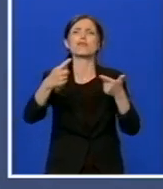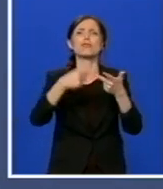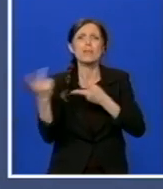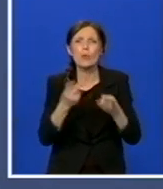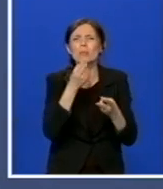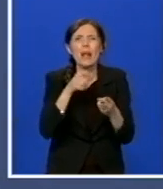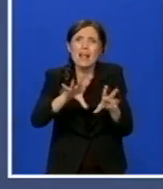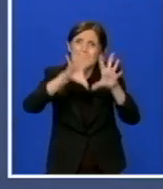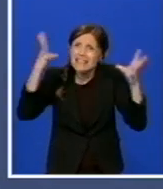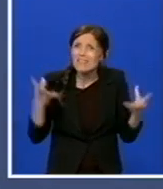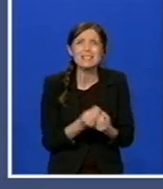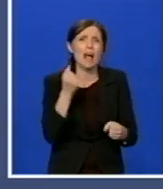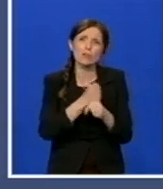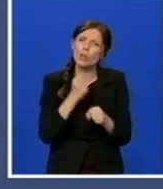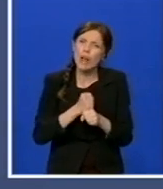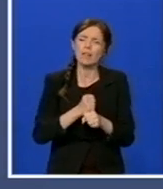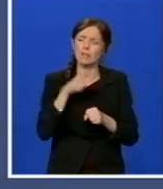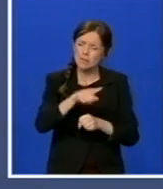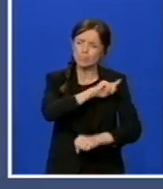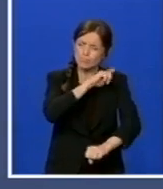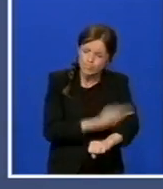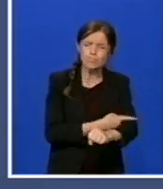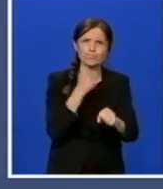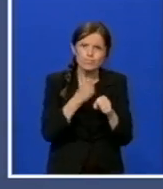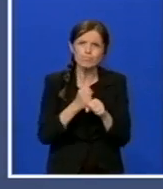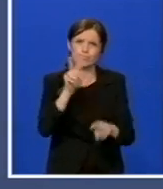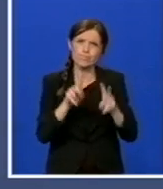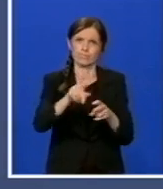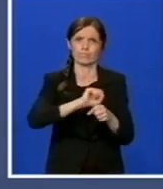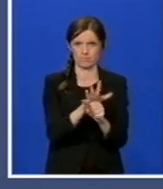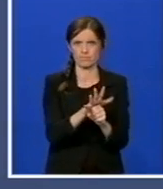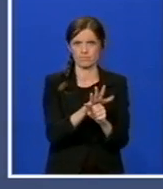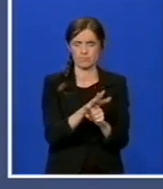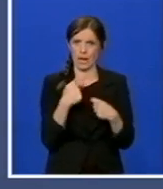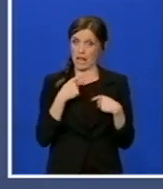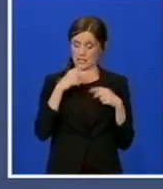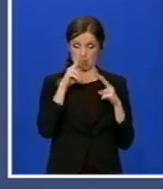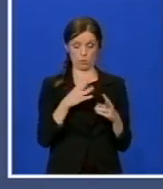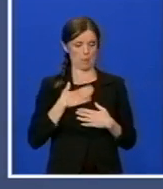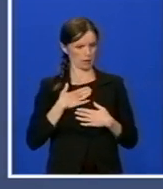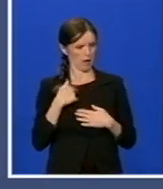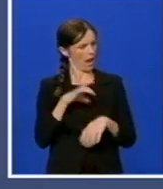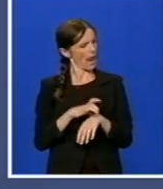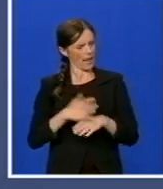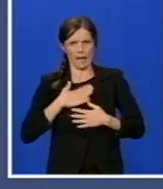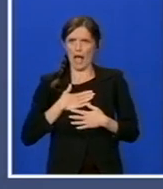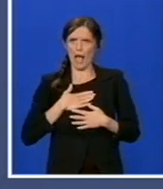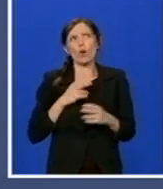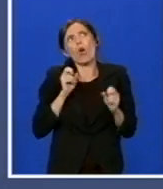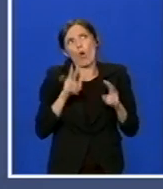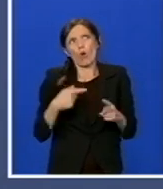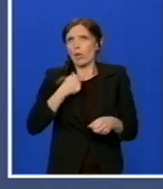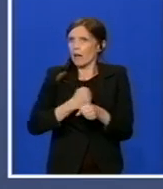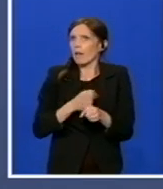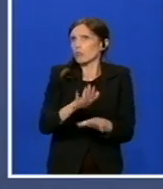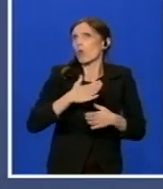infekcije. To sam posmatrala sa aspekta kao lekar. Dobro, evo, mi smo svi angažovani, to nam je posao. Moramo na